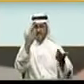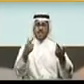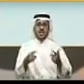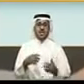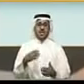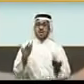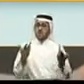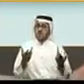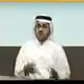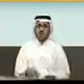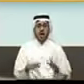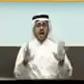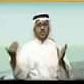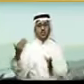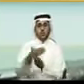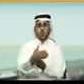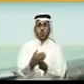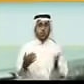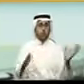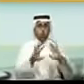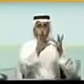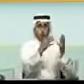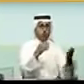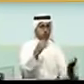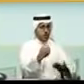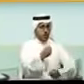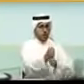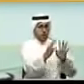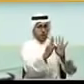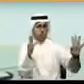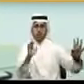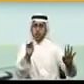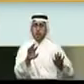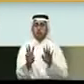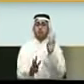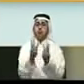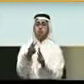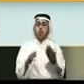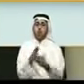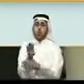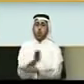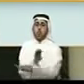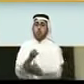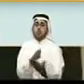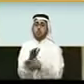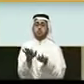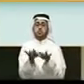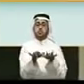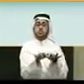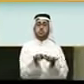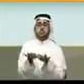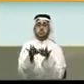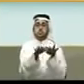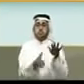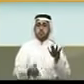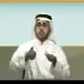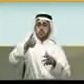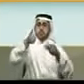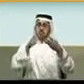لمراجعة إدارات وشعب الجوازات لاختصار الوقت وتوفير الجهد، حيث أن خدمة التفويض